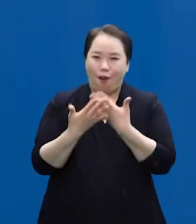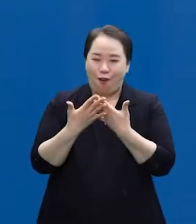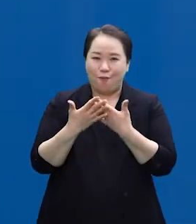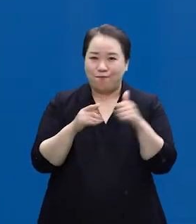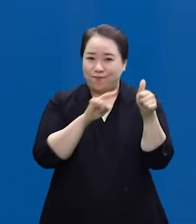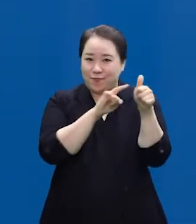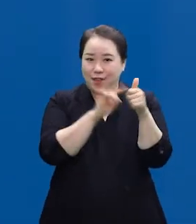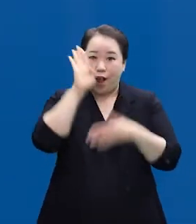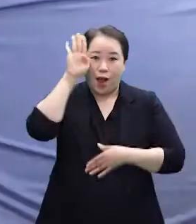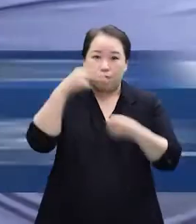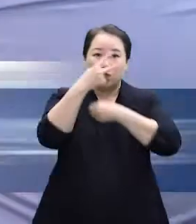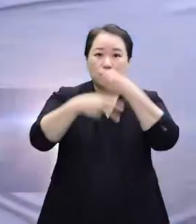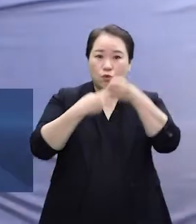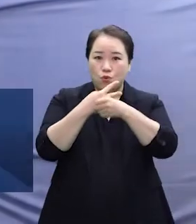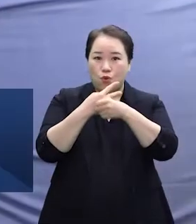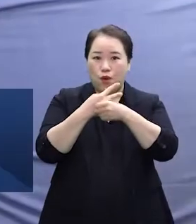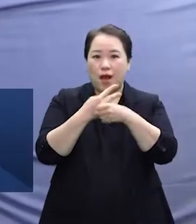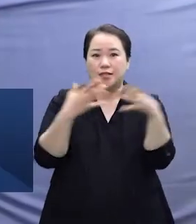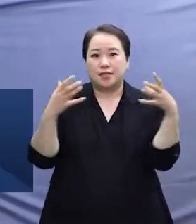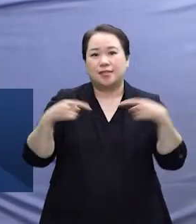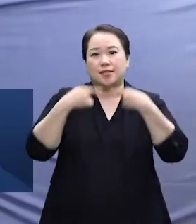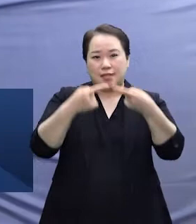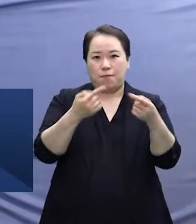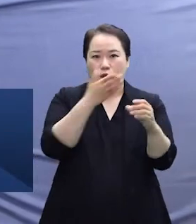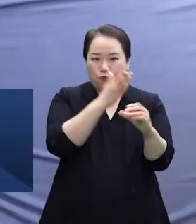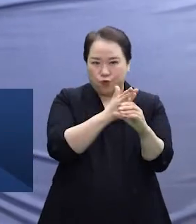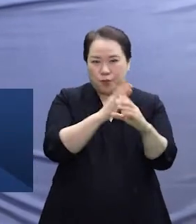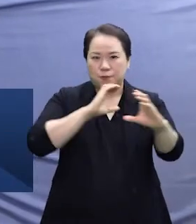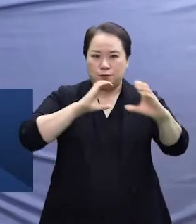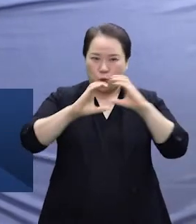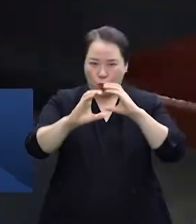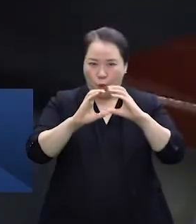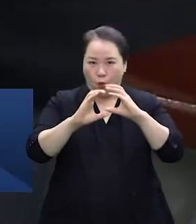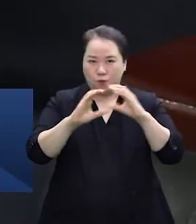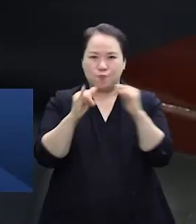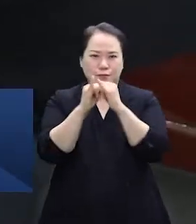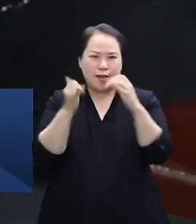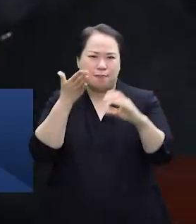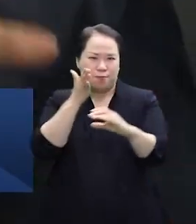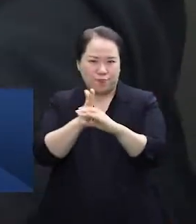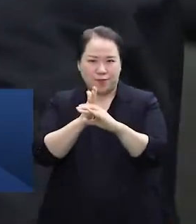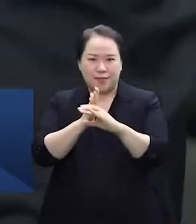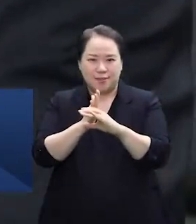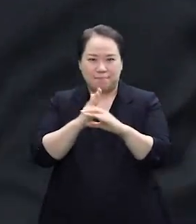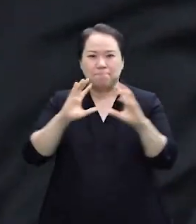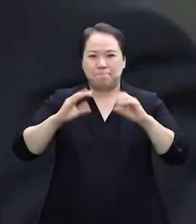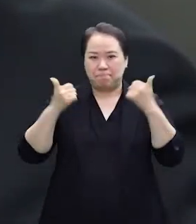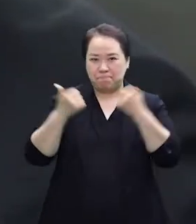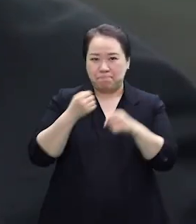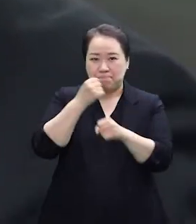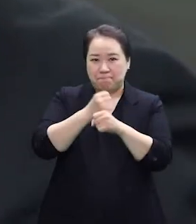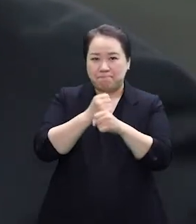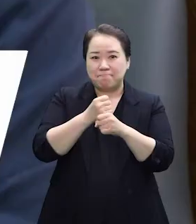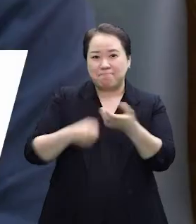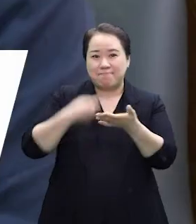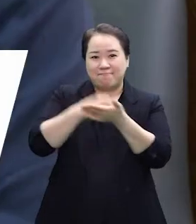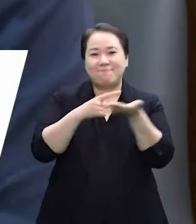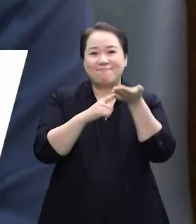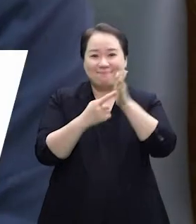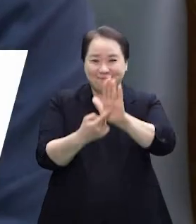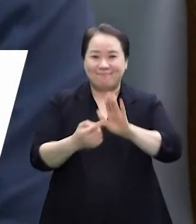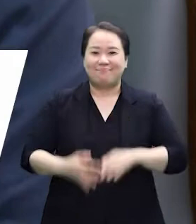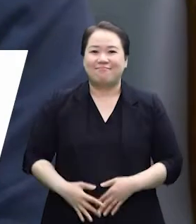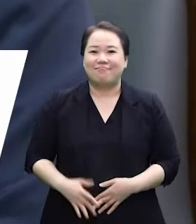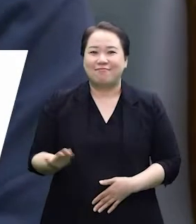앞으로 2년 동안 참여중심의회, 소통공감의회, 도민중심의회를 만들겠다는 포부를 밝혔습니다.